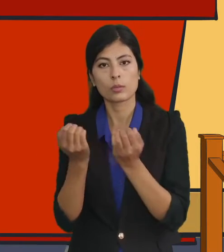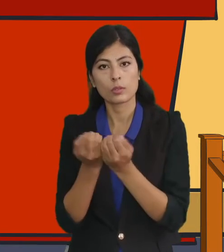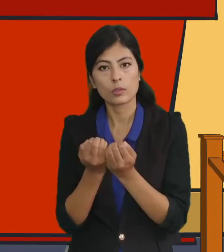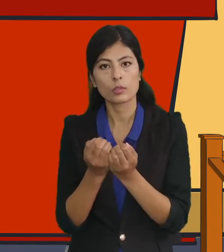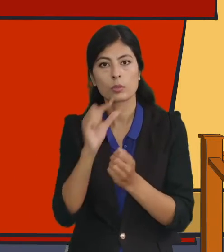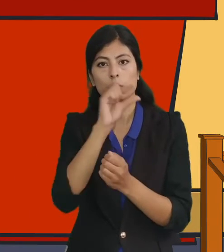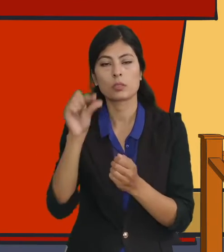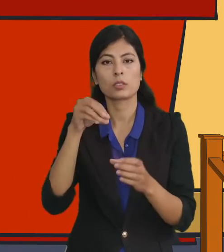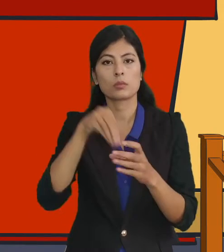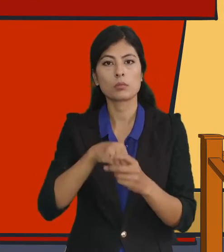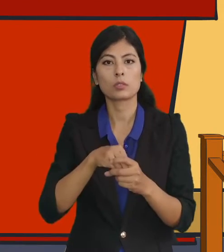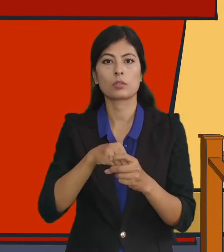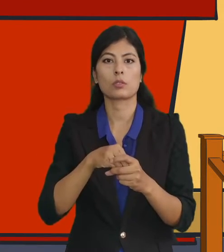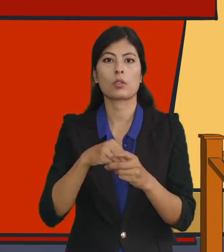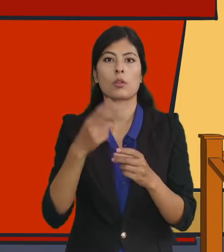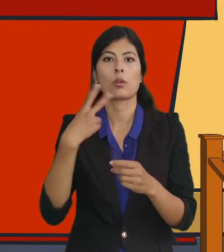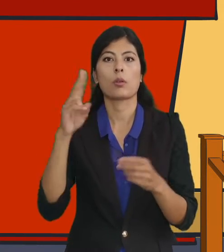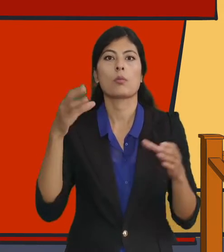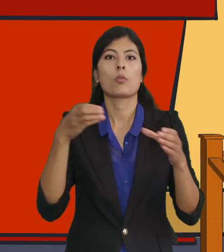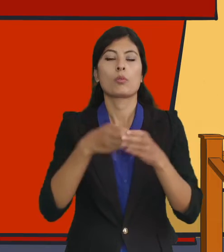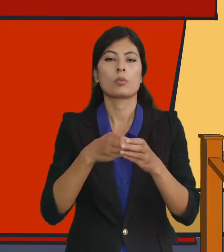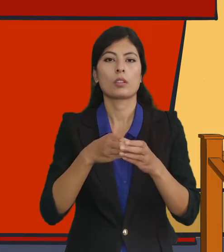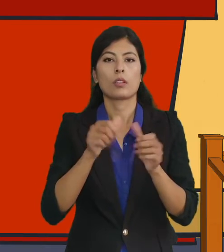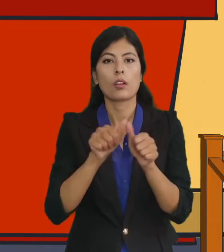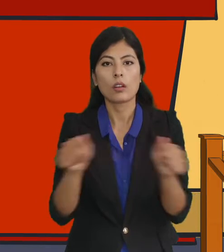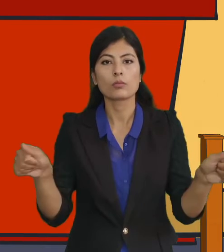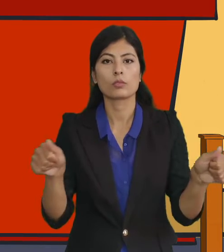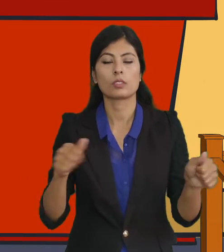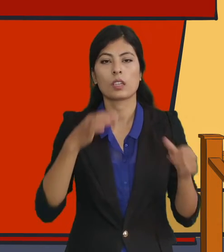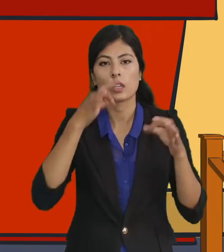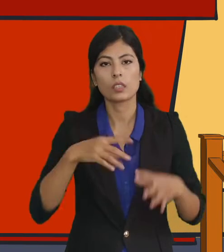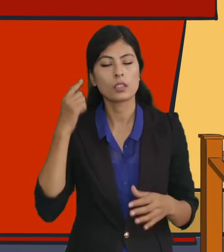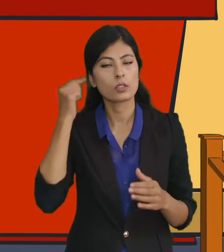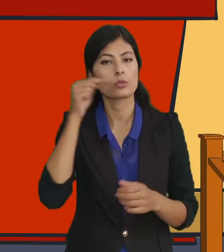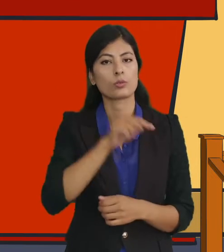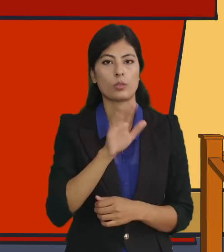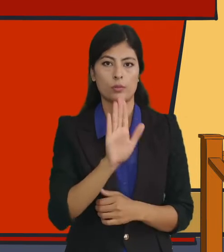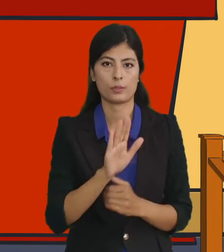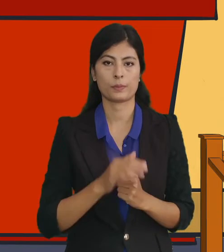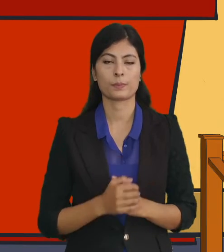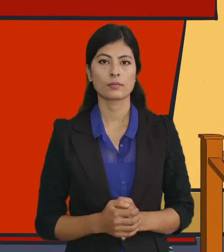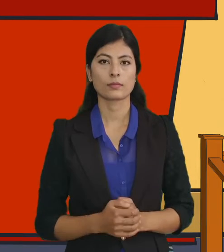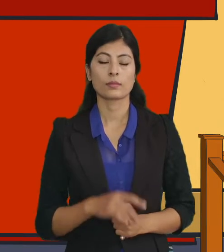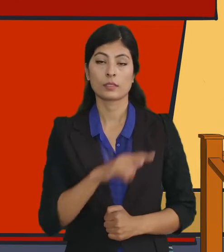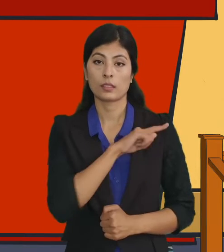न्यायिक समिति बातचीत करके प्रस्तुत विषय में बहुमत के आधार में अपन निर्णय सुनावैया।